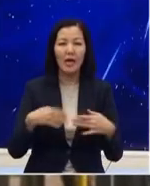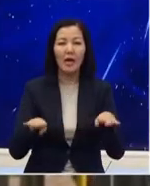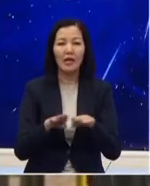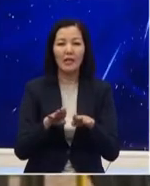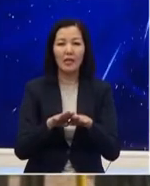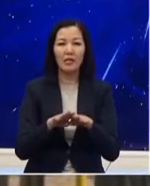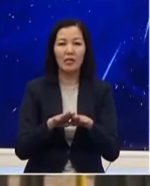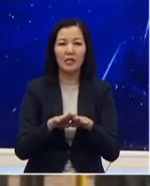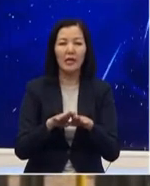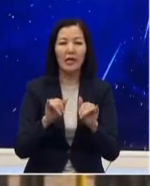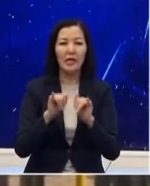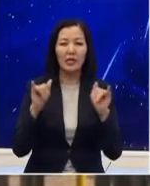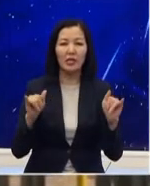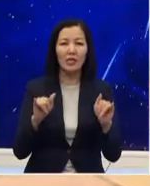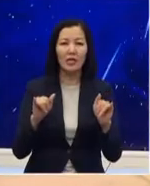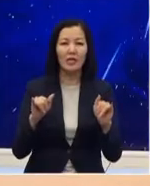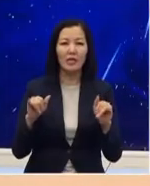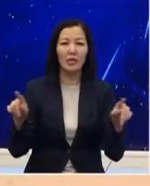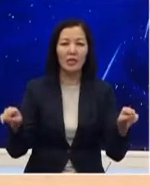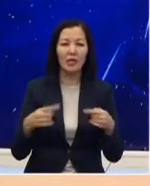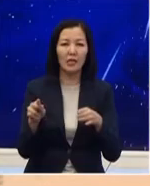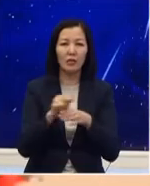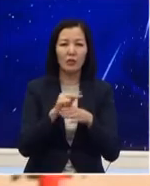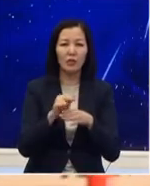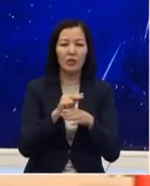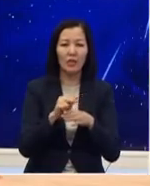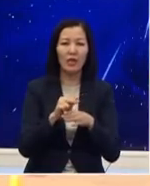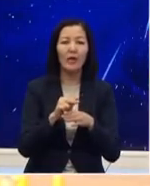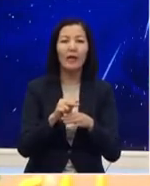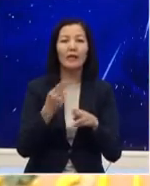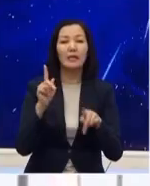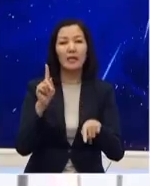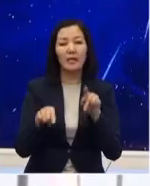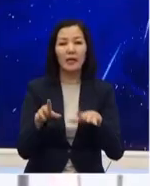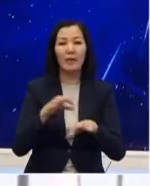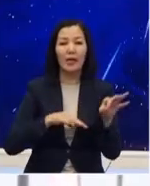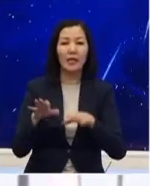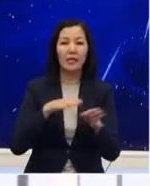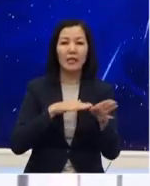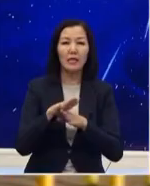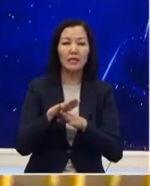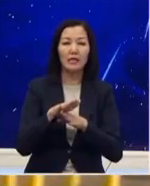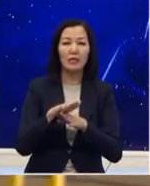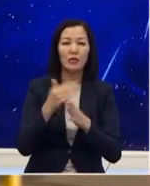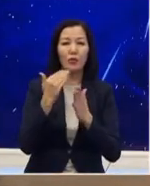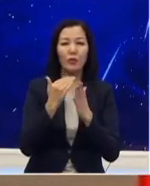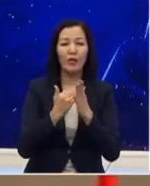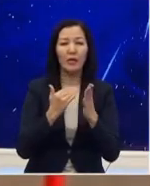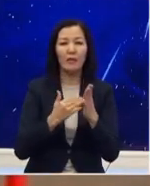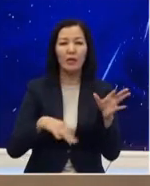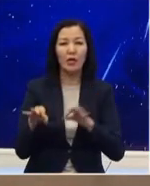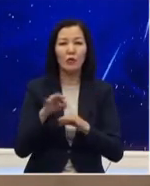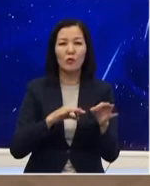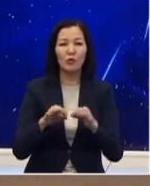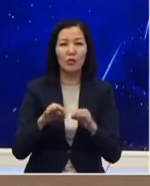а также расширение и реконструкция региональных сетей. Некоторые проекты реализуются за счет программы «Дорожная